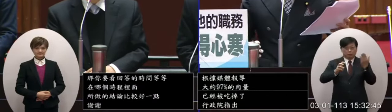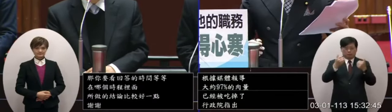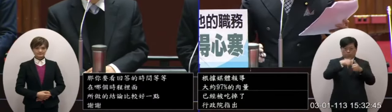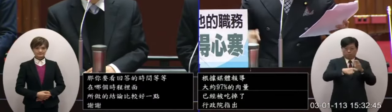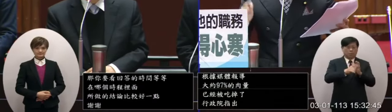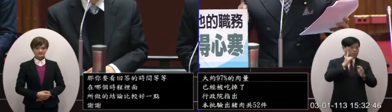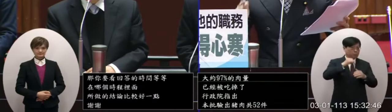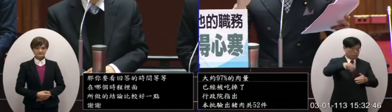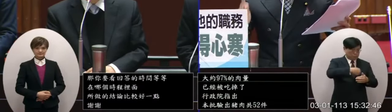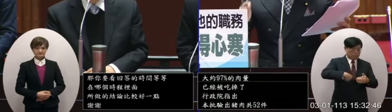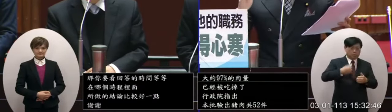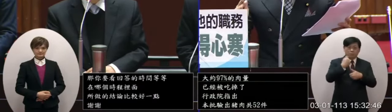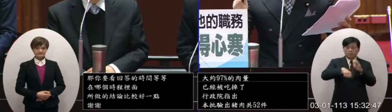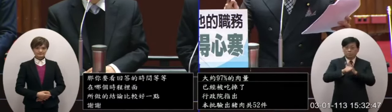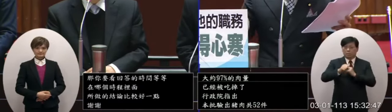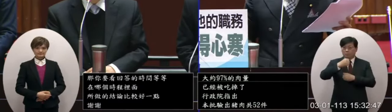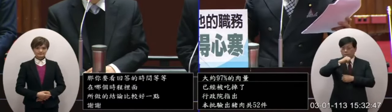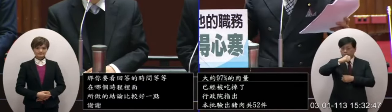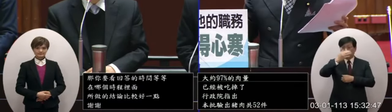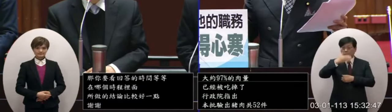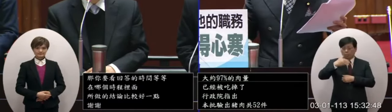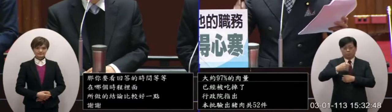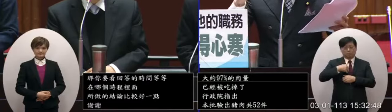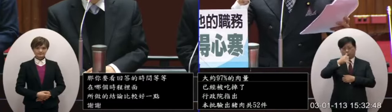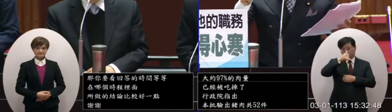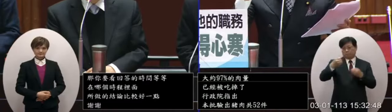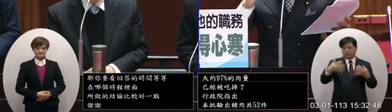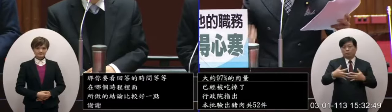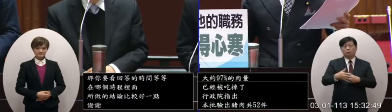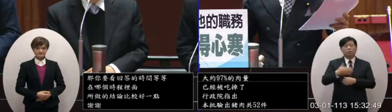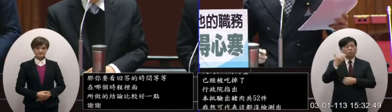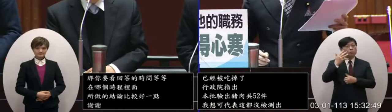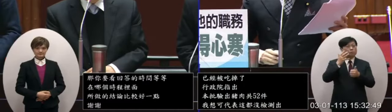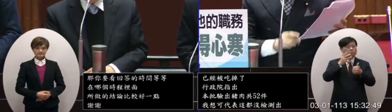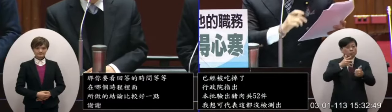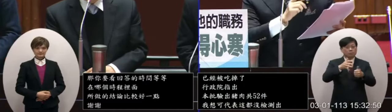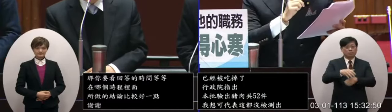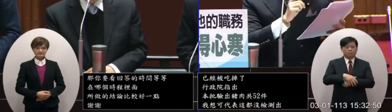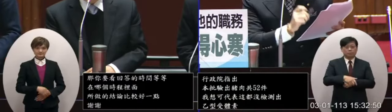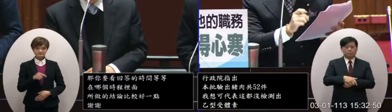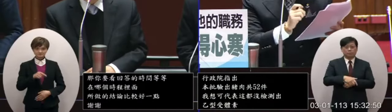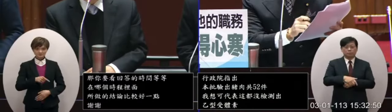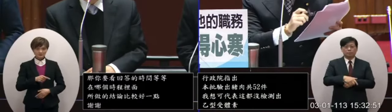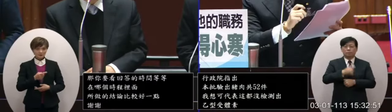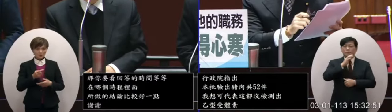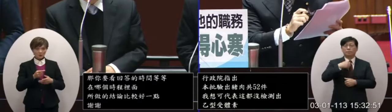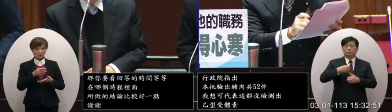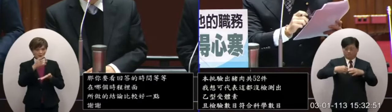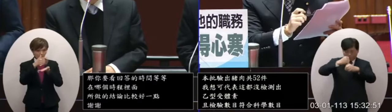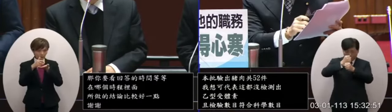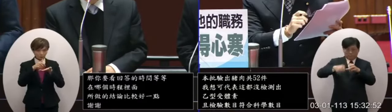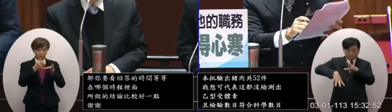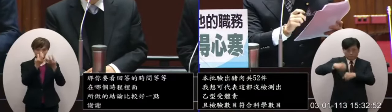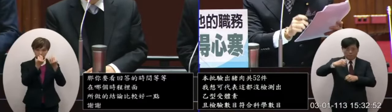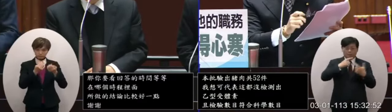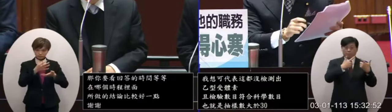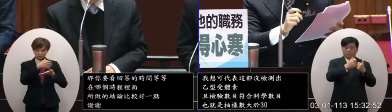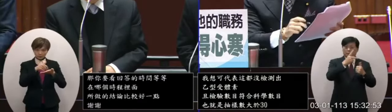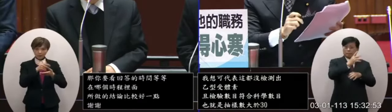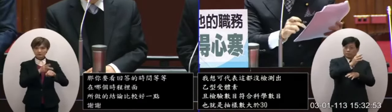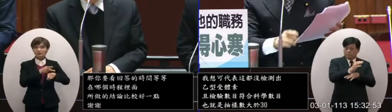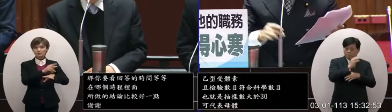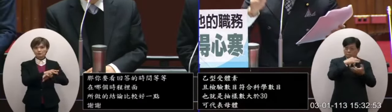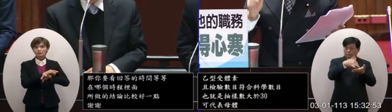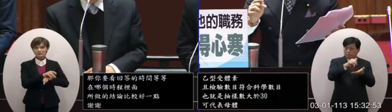体，表示台糖猪肉安全无虞。我想就教于院长， 这就是统计科学。 抽验数目符合科